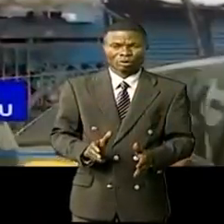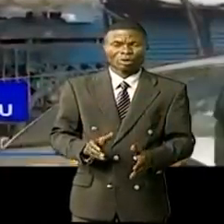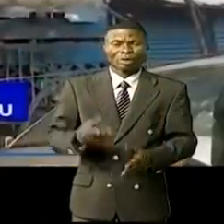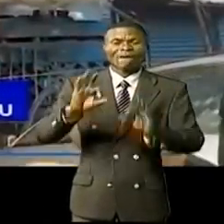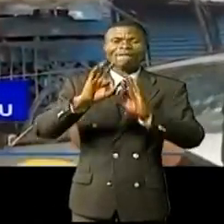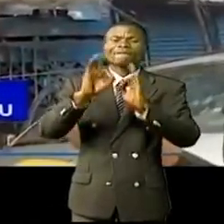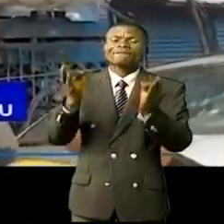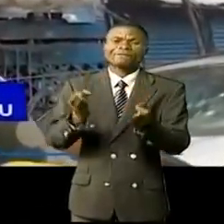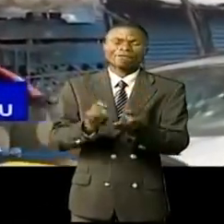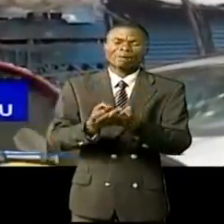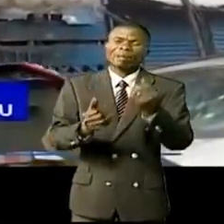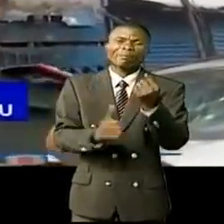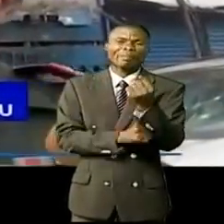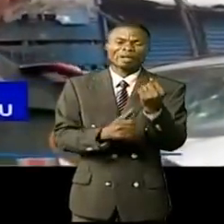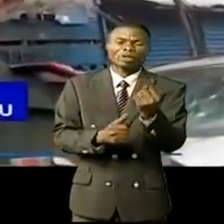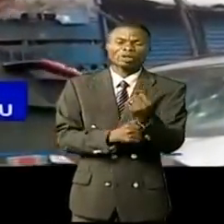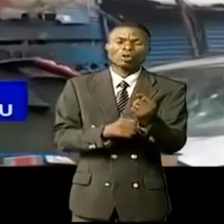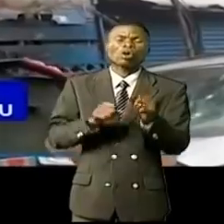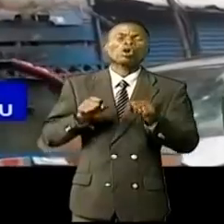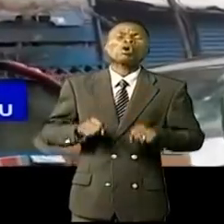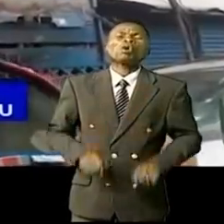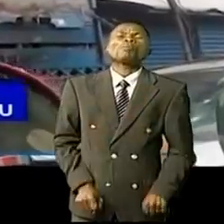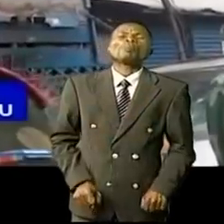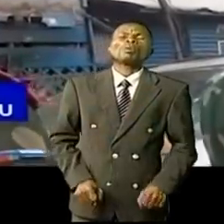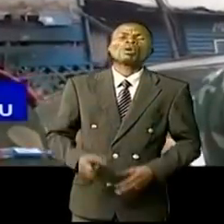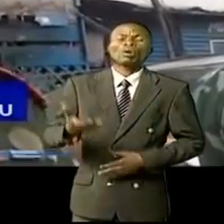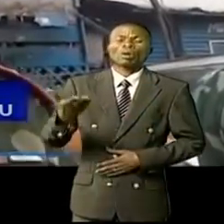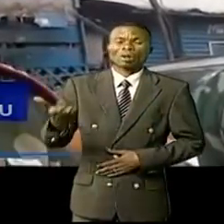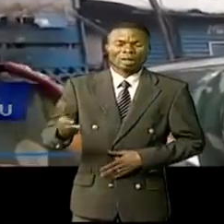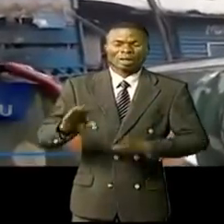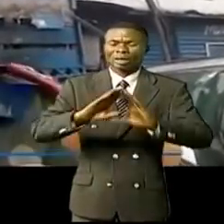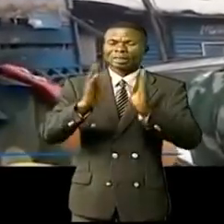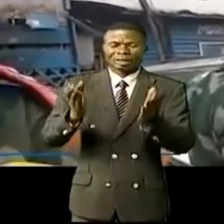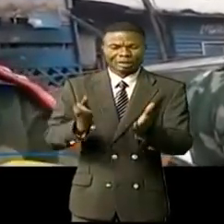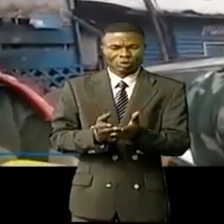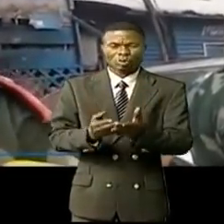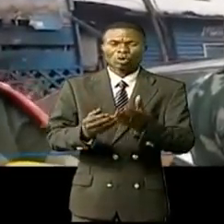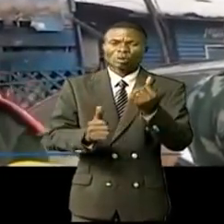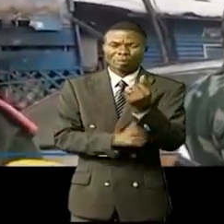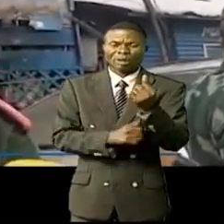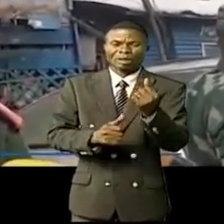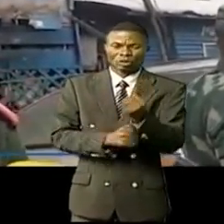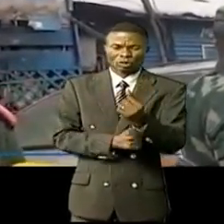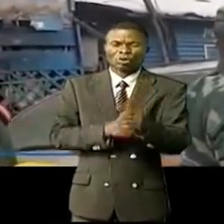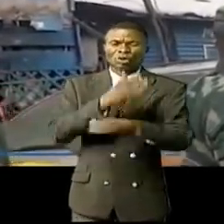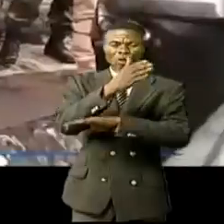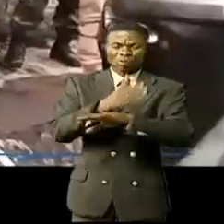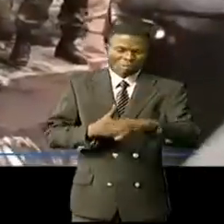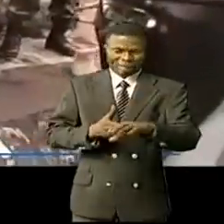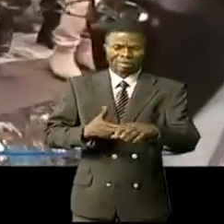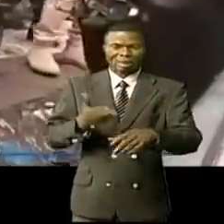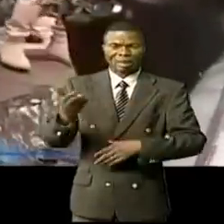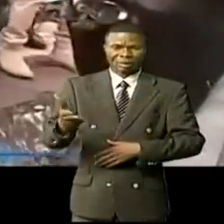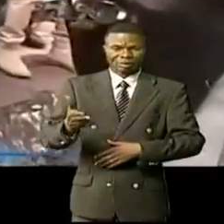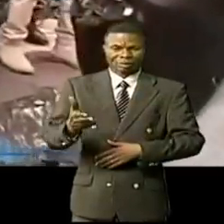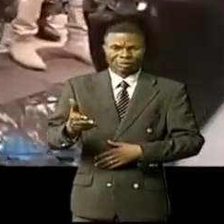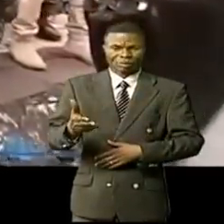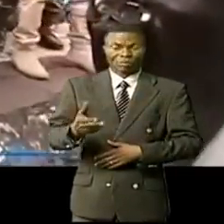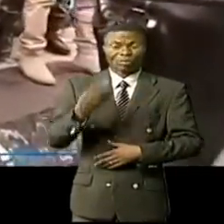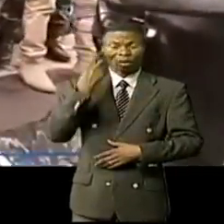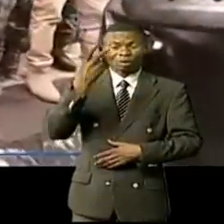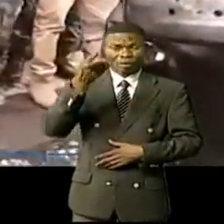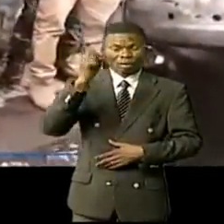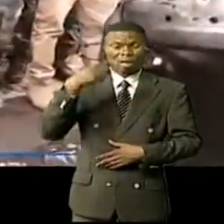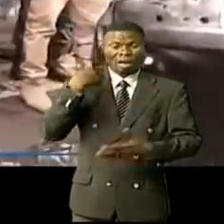famille et à tous les commandants des unités touchés par ce drame. À ma première vue sur